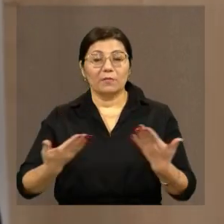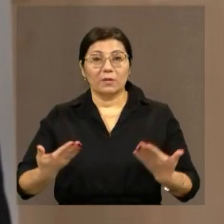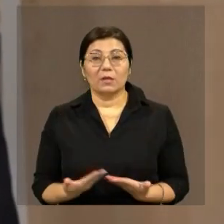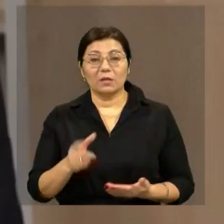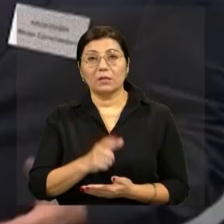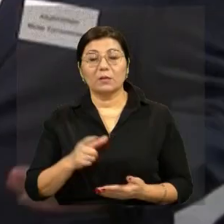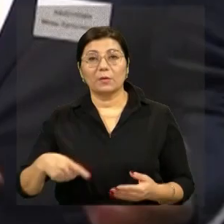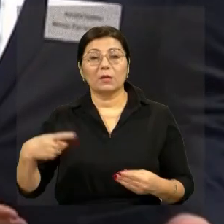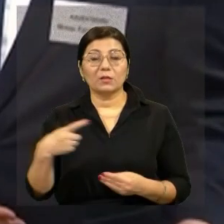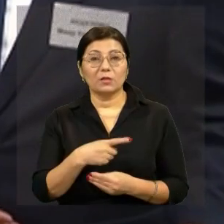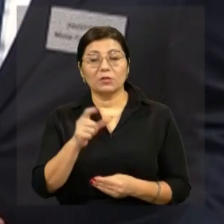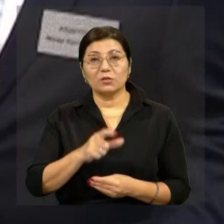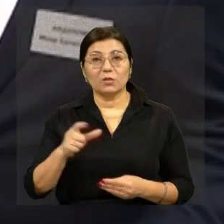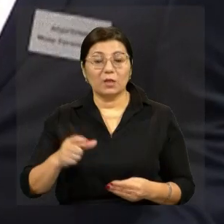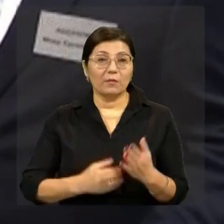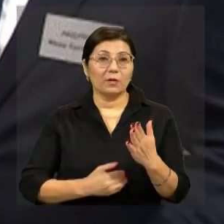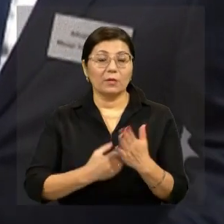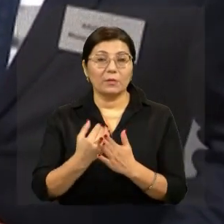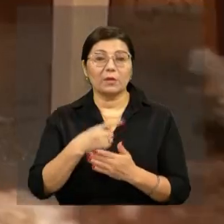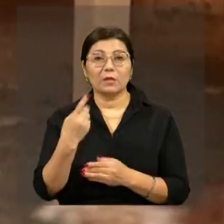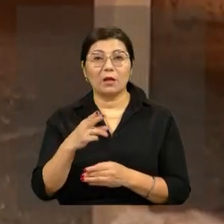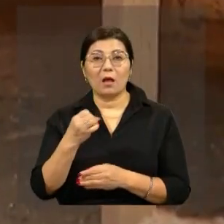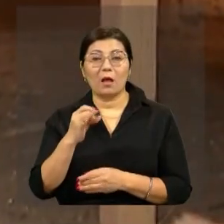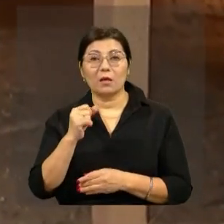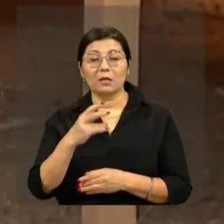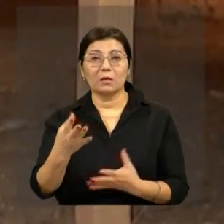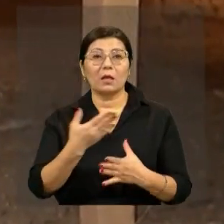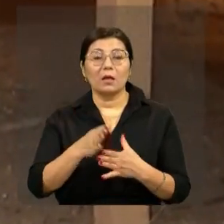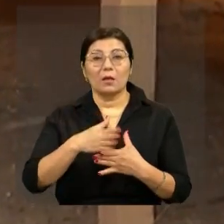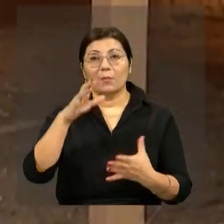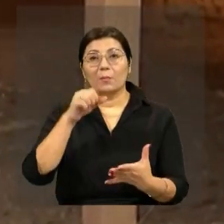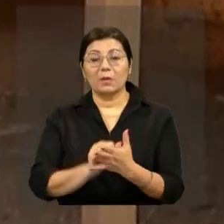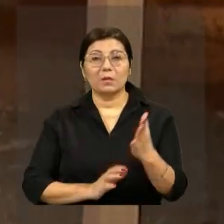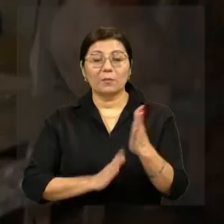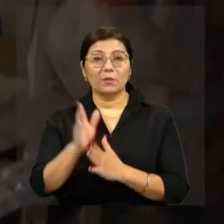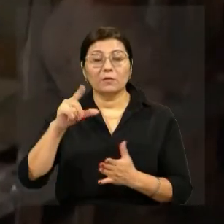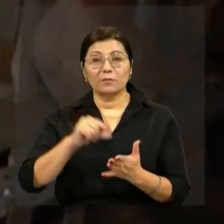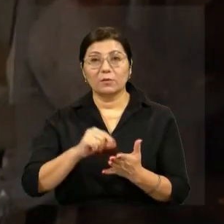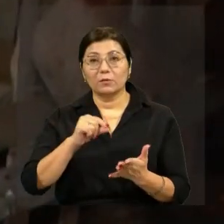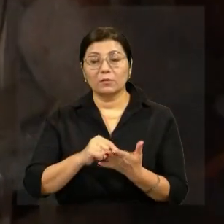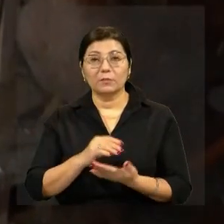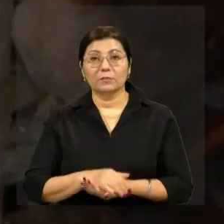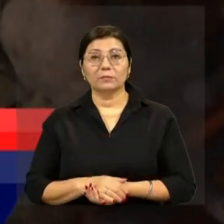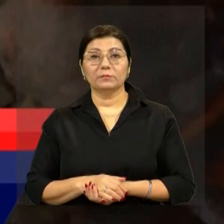начали более 1000 человек. Один из них – Кайрат Кашканбаев. Он взял кредит и занялся выращиванием куриц.